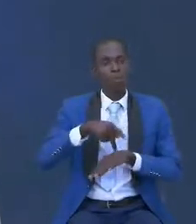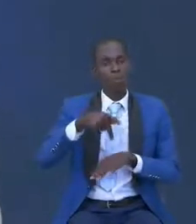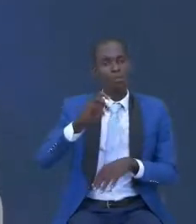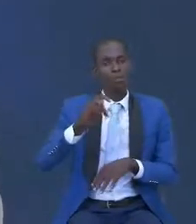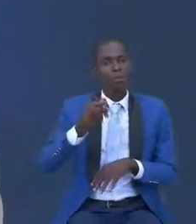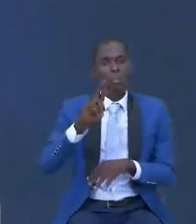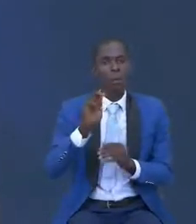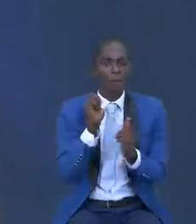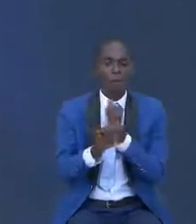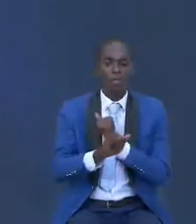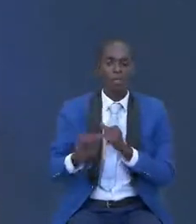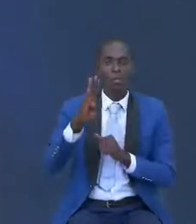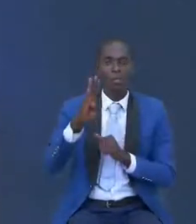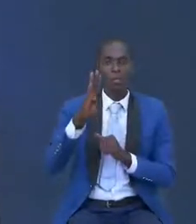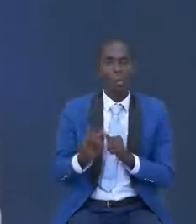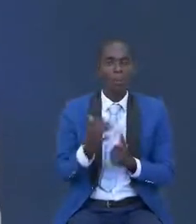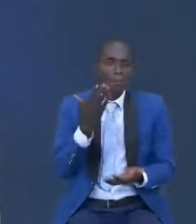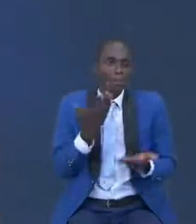quelqu'un d'eux.